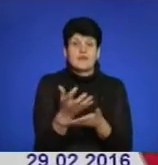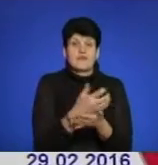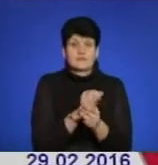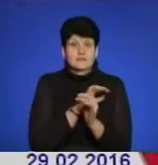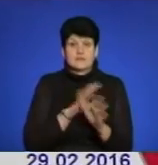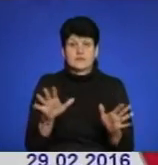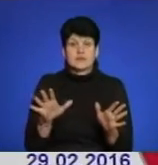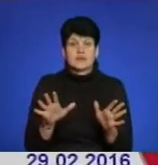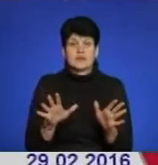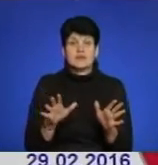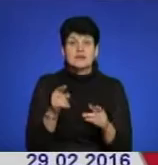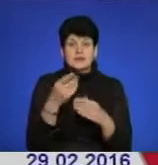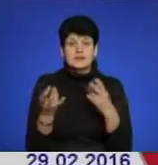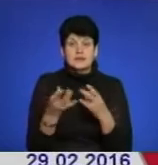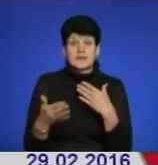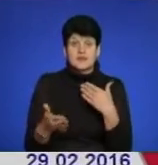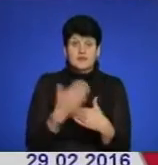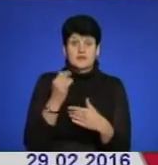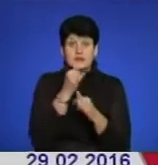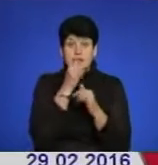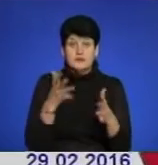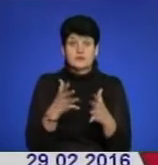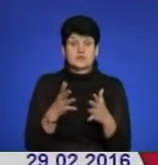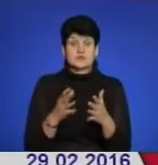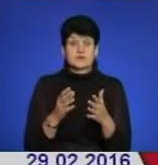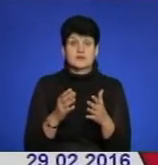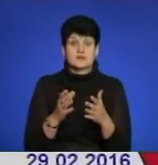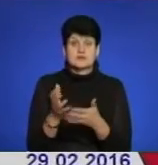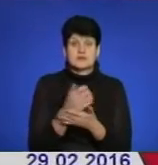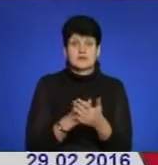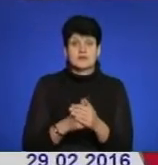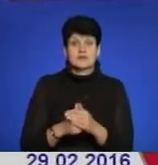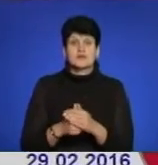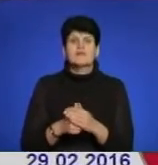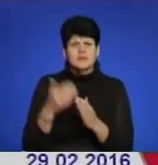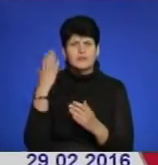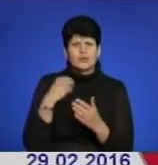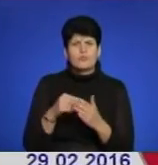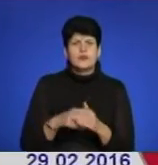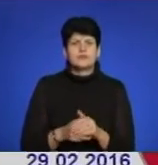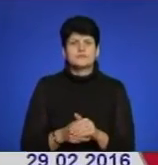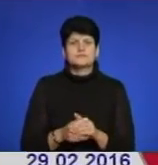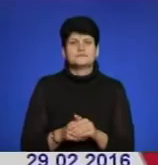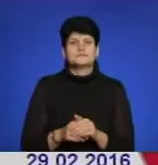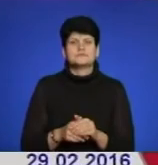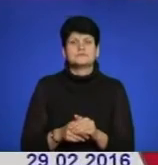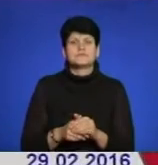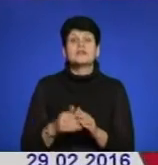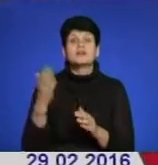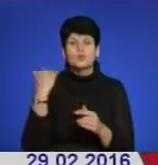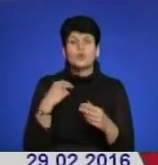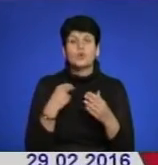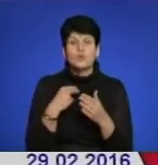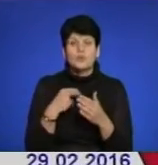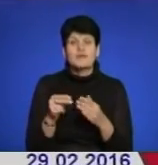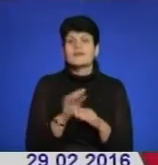треба наказувати. Це не можна таке, це шкідливо дуже. А ви самі колись купували? Прошу. Купували колись? Купував і